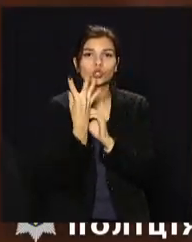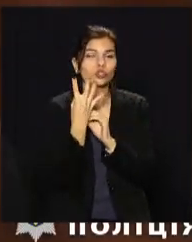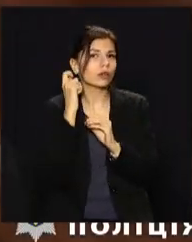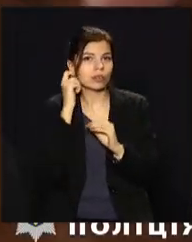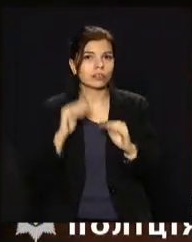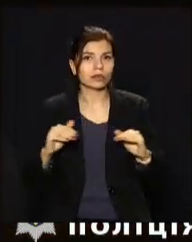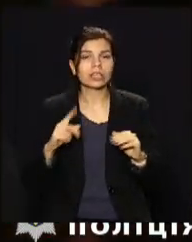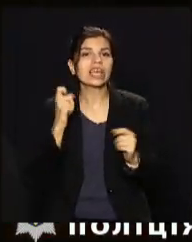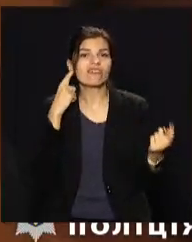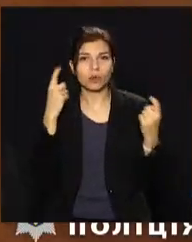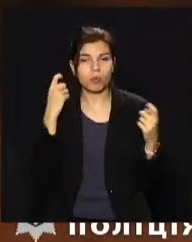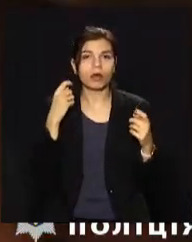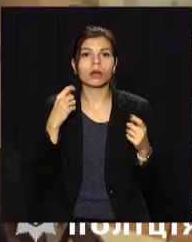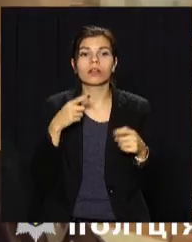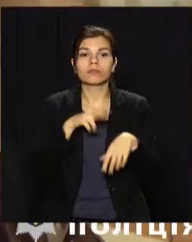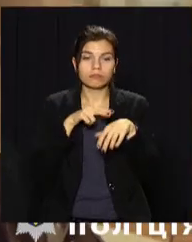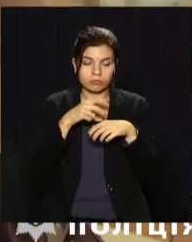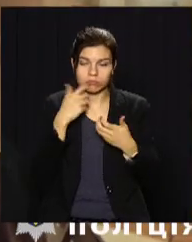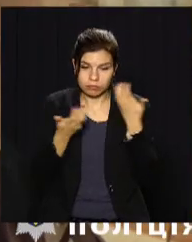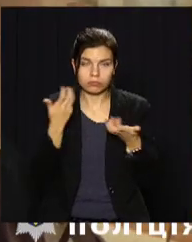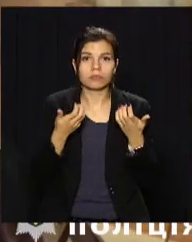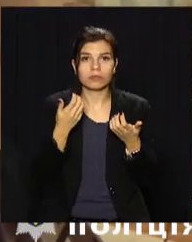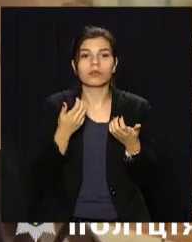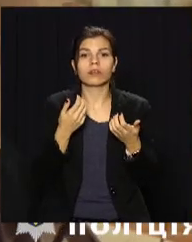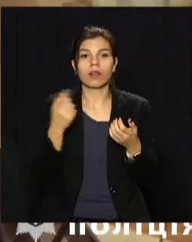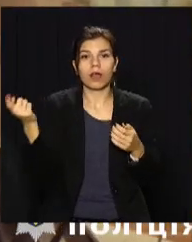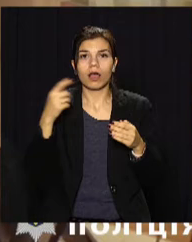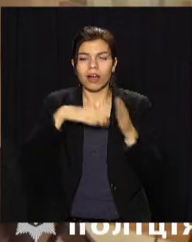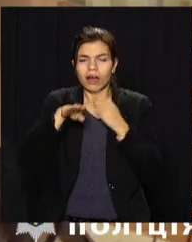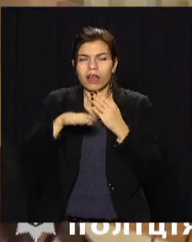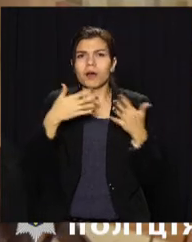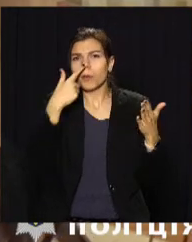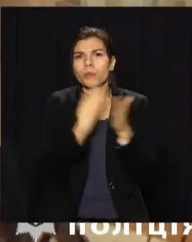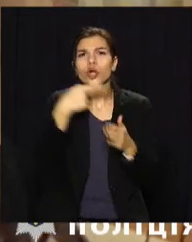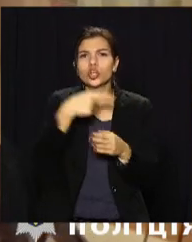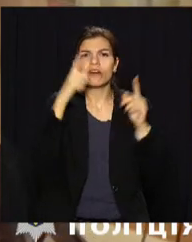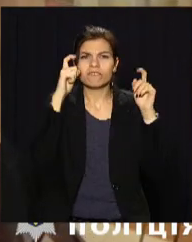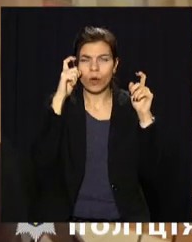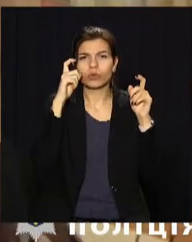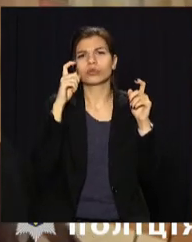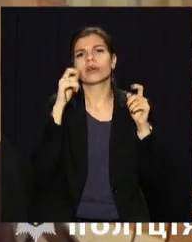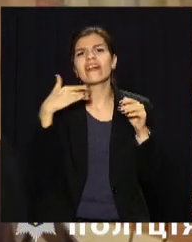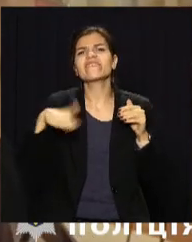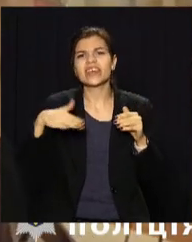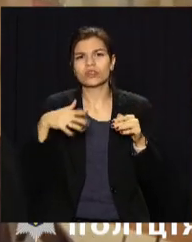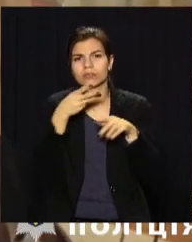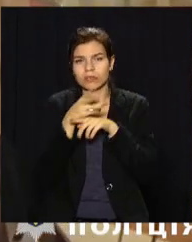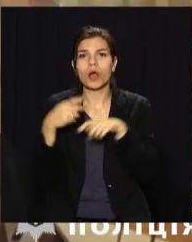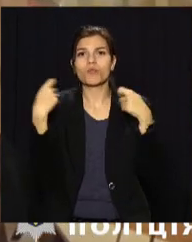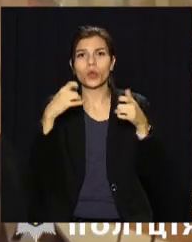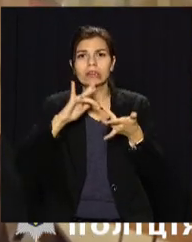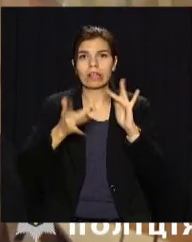років. За інформацією правоохоронців, зловмисники виготовили понад 1000 порнофото та відеофайлів. Продавали